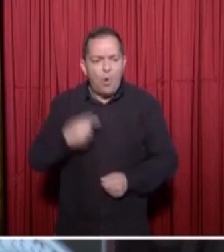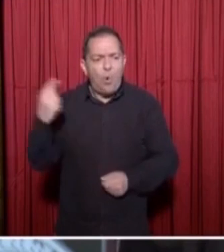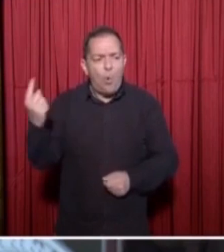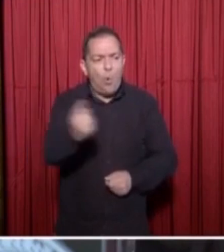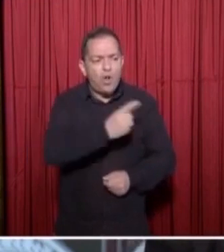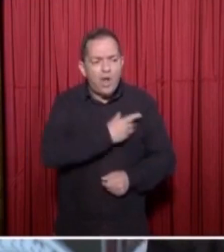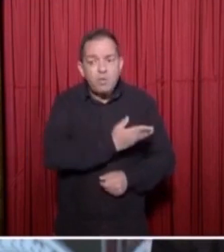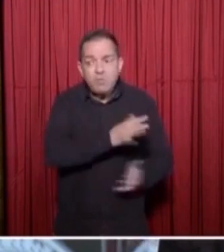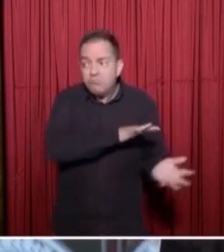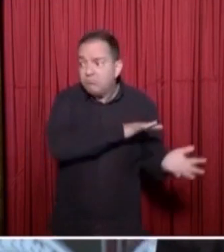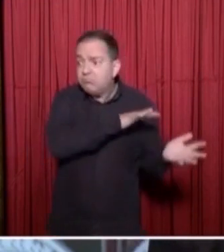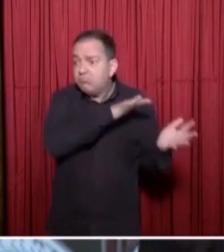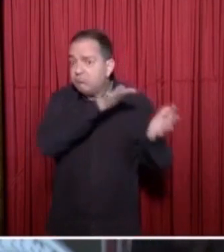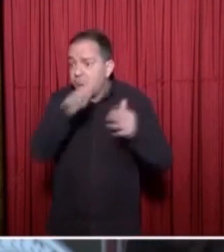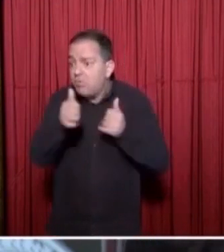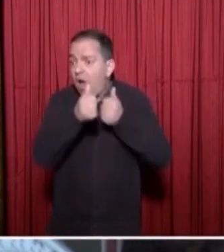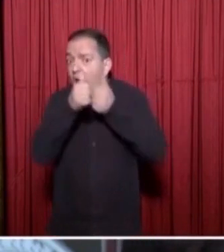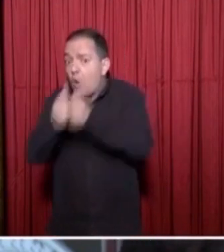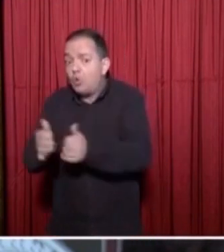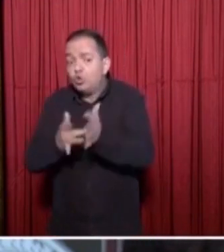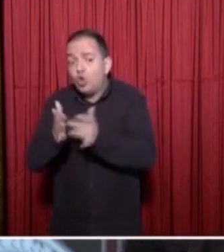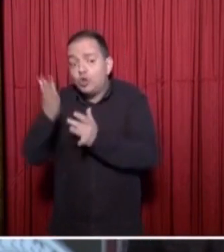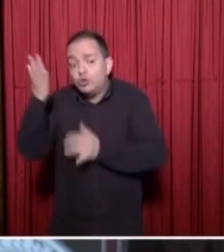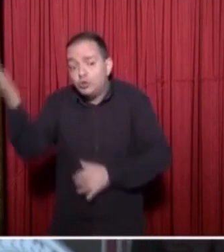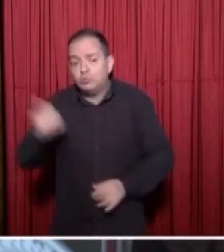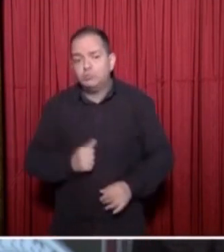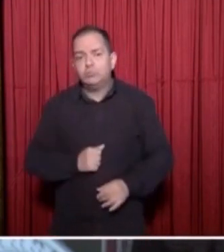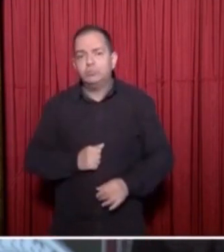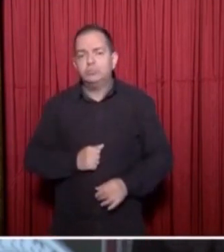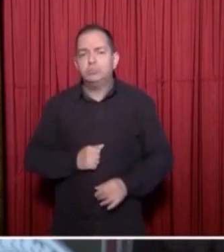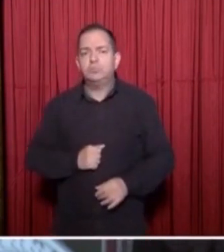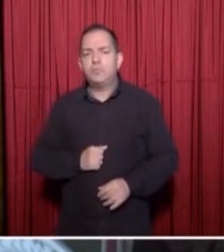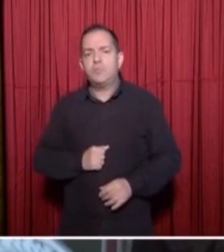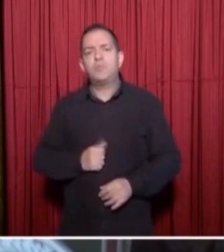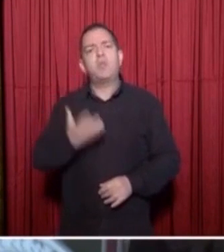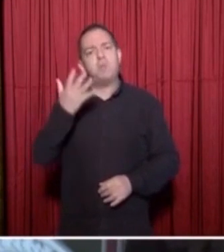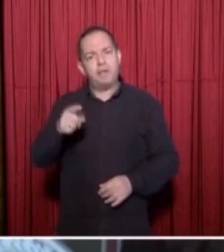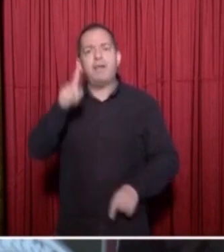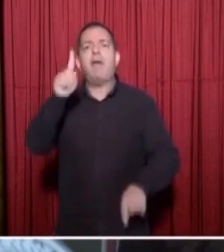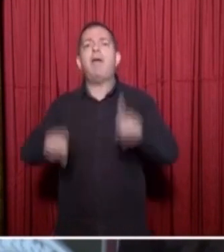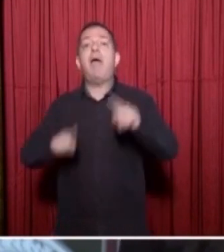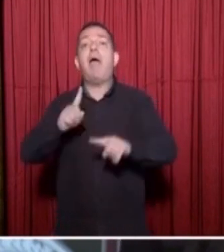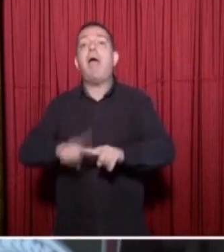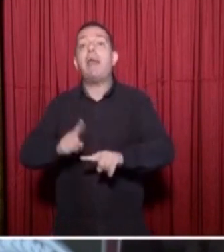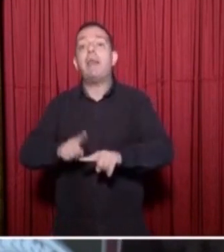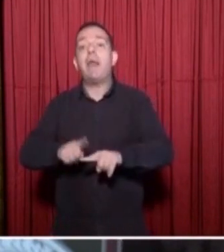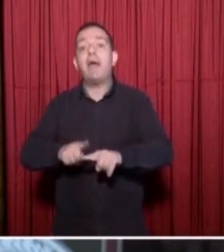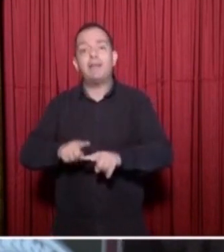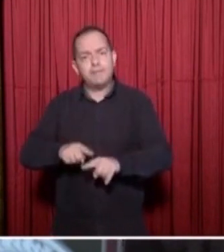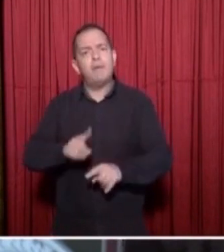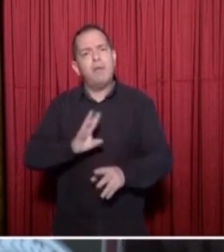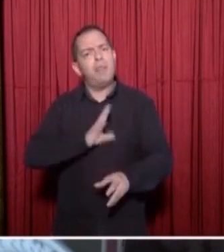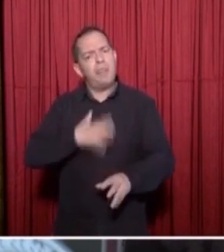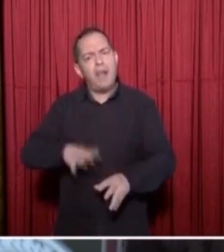είδε ο κόσμος, ο πίσω αυτού απήλθεν. Ήσαν δε τινες Έλληνες, εκ των